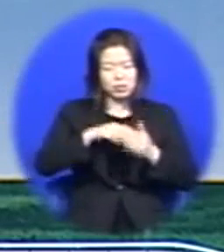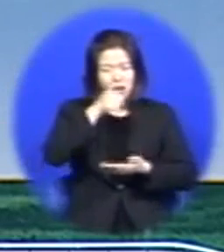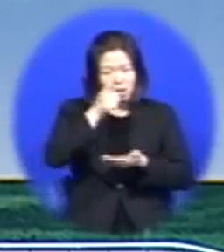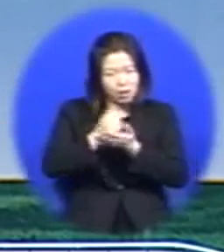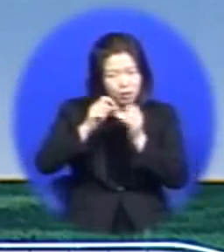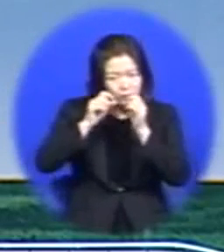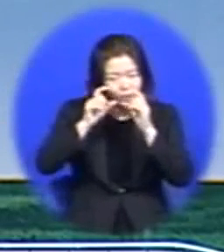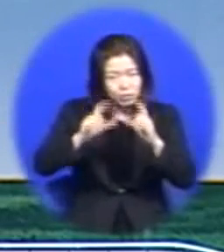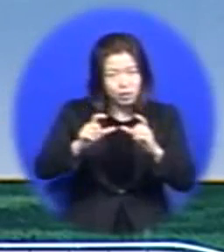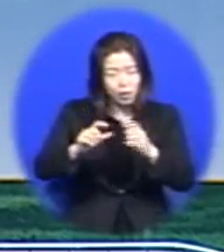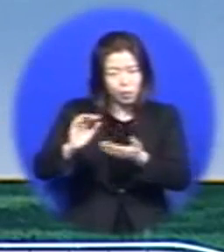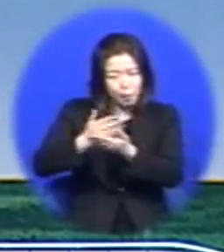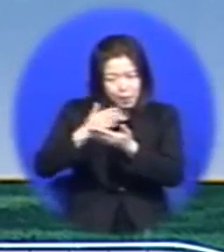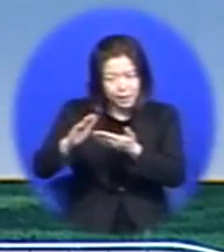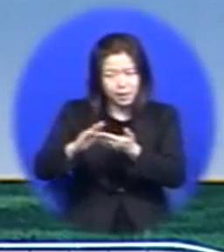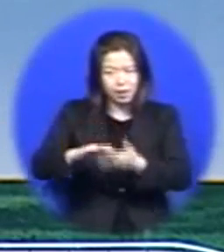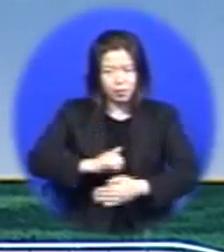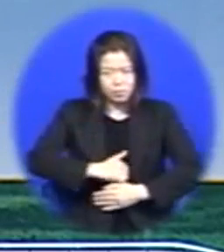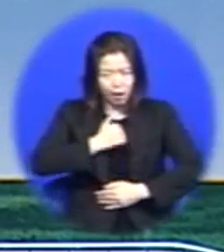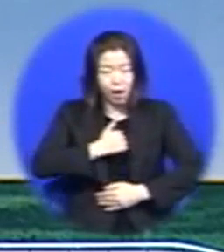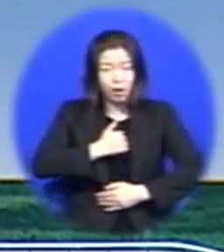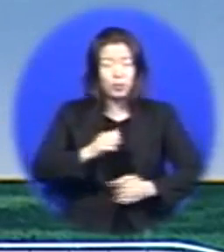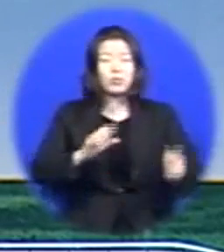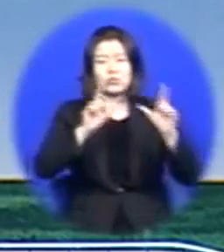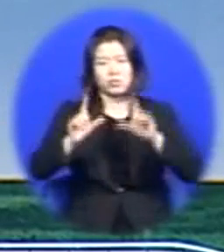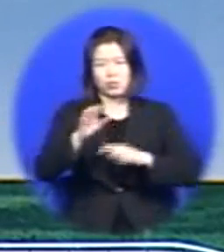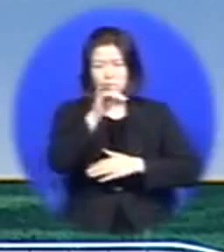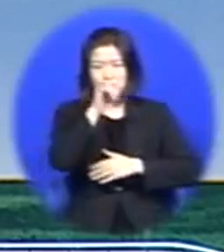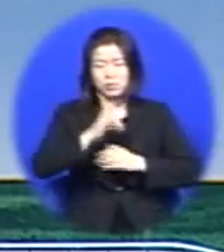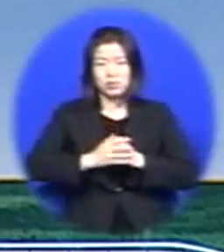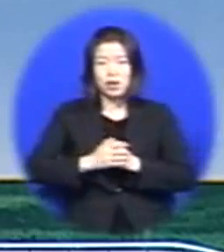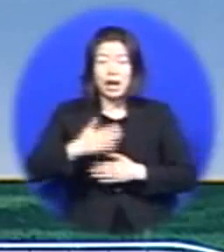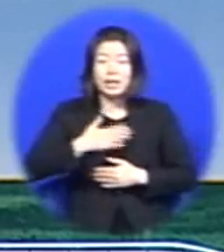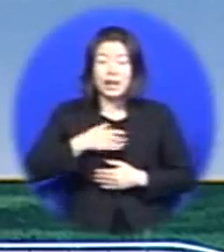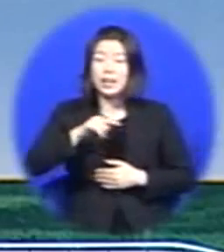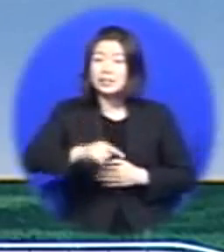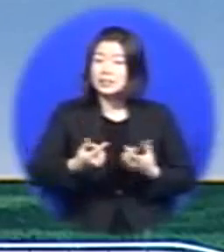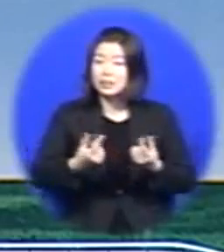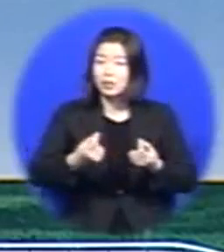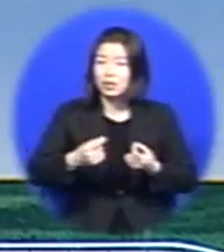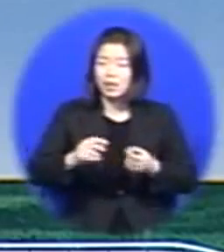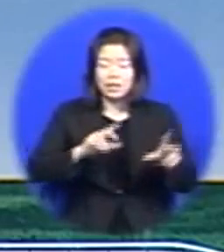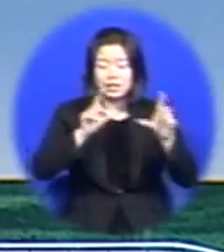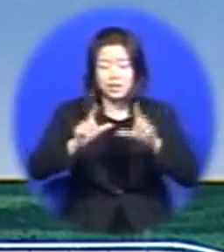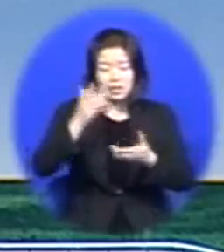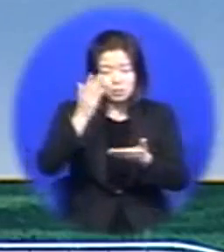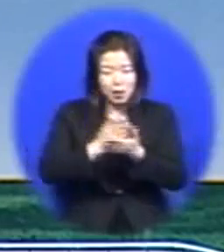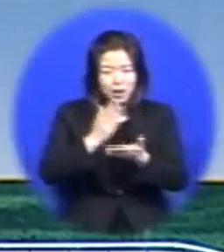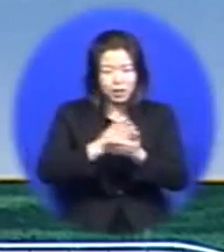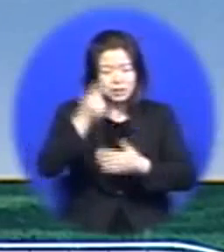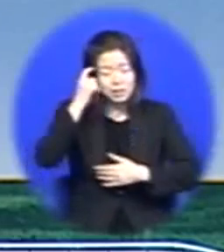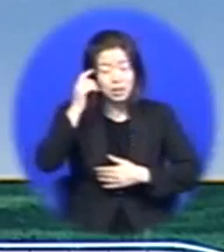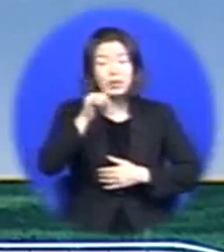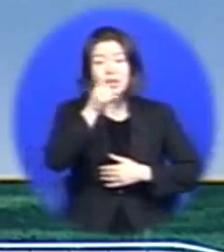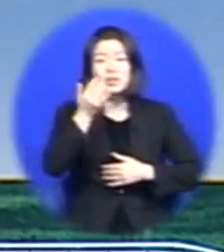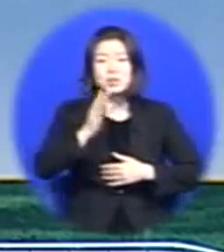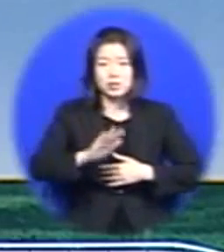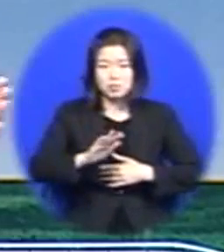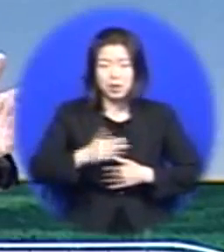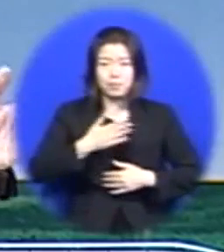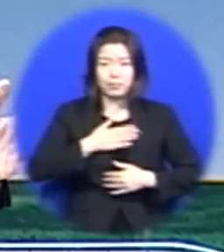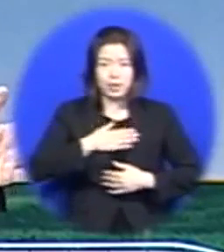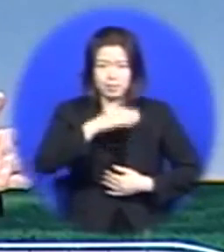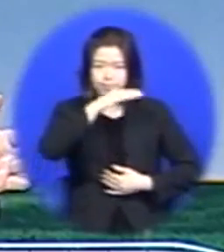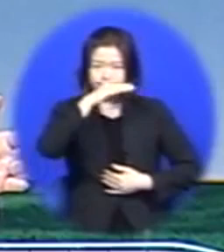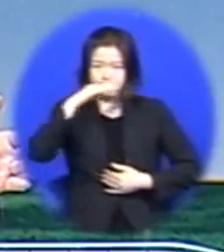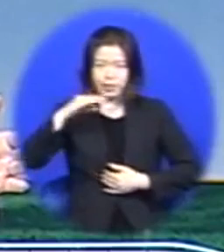정죄하고 판단하고 분노하고 그렇게 삽니다. 나는 그렇게 살지 말아야지 그러면서 제가